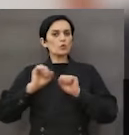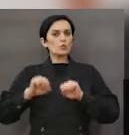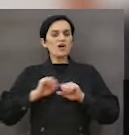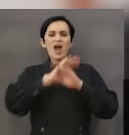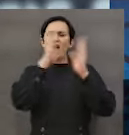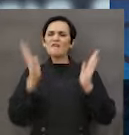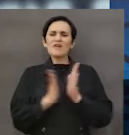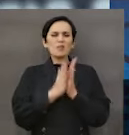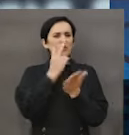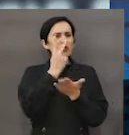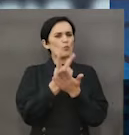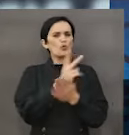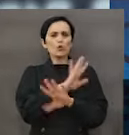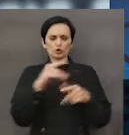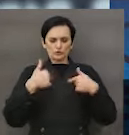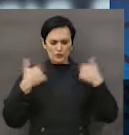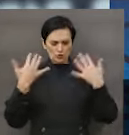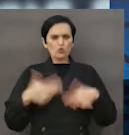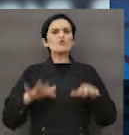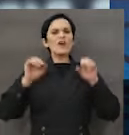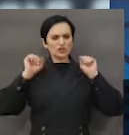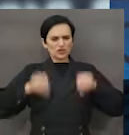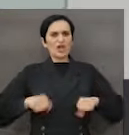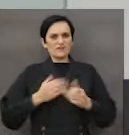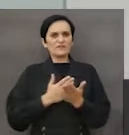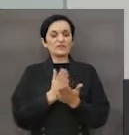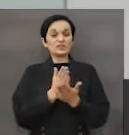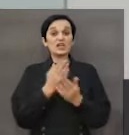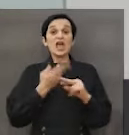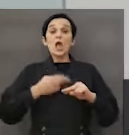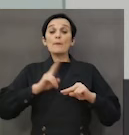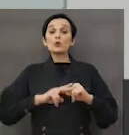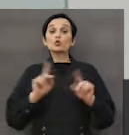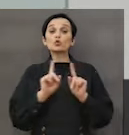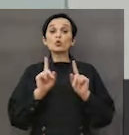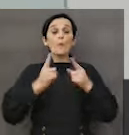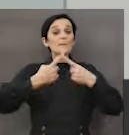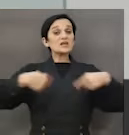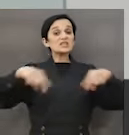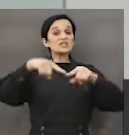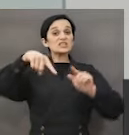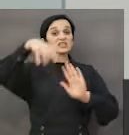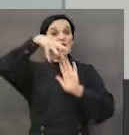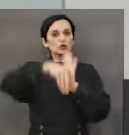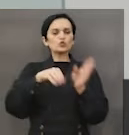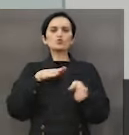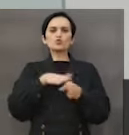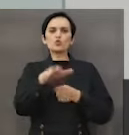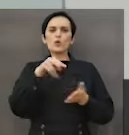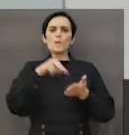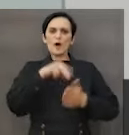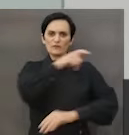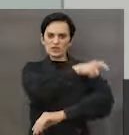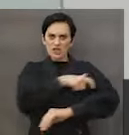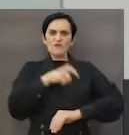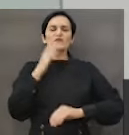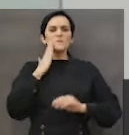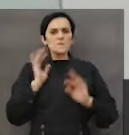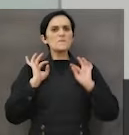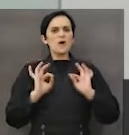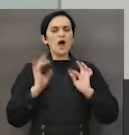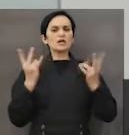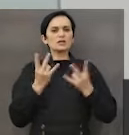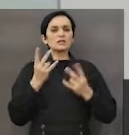სარგებლობა. ყველაფრის მიუხედავად, ჩვენ უკვე შეგვიძლია. Და იმისთვის, რომ საზოგადოების სრულფასოვანი წევრები მართლა